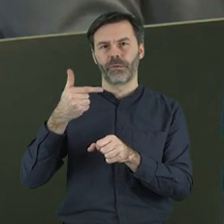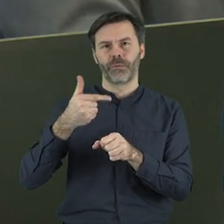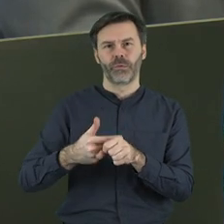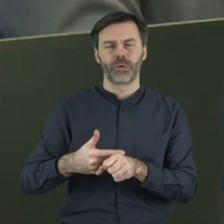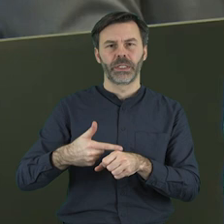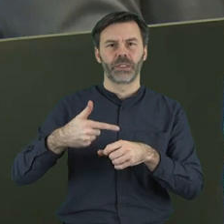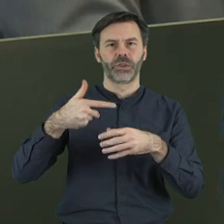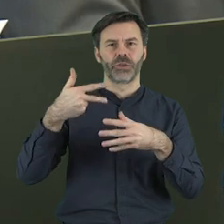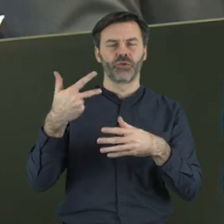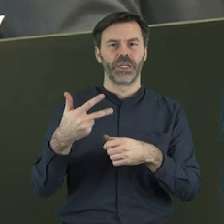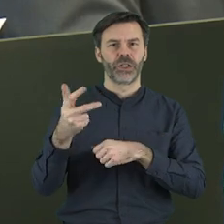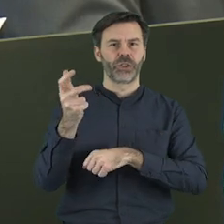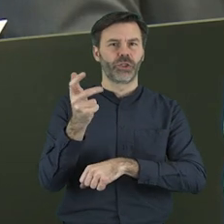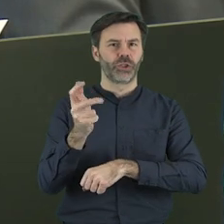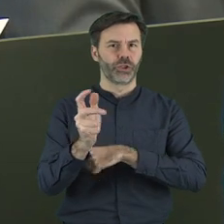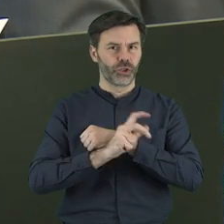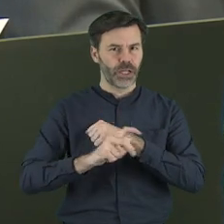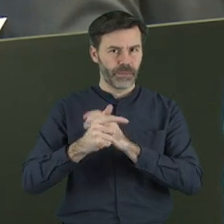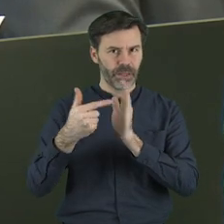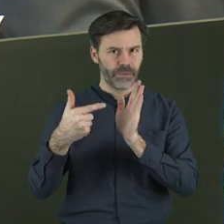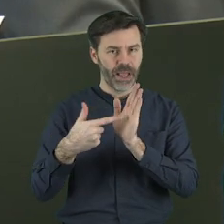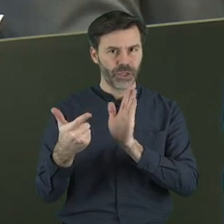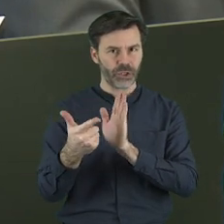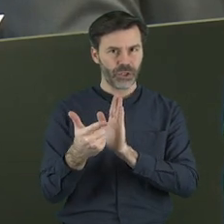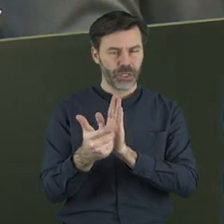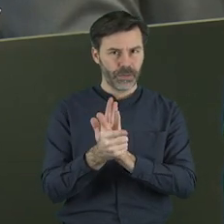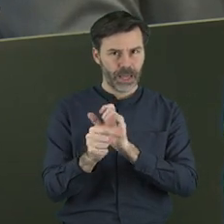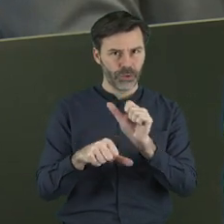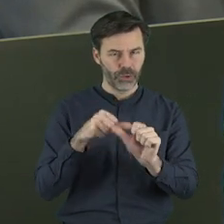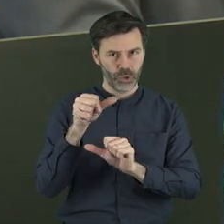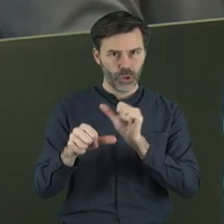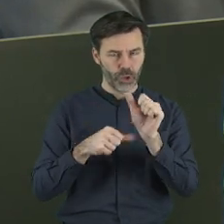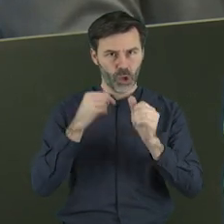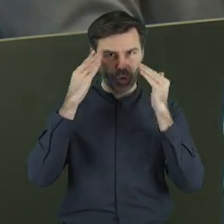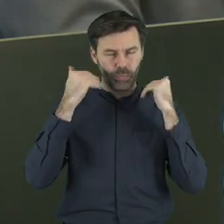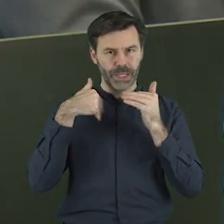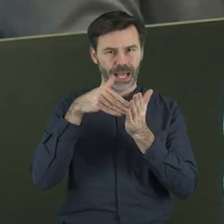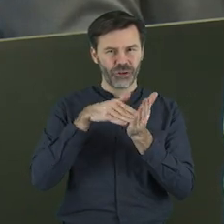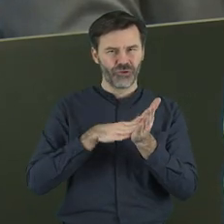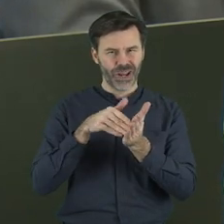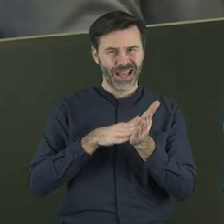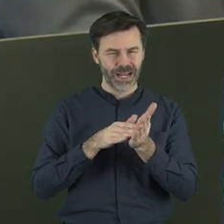Szpital w Sieradzu zawarł umowę dzierżawy pomieszczeń również o powierzchni